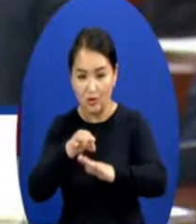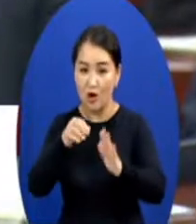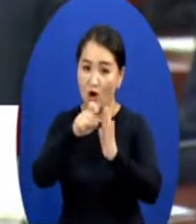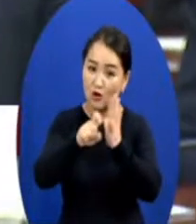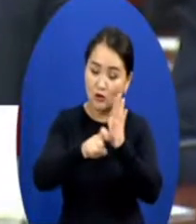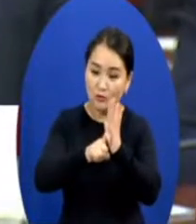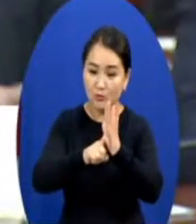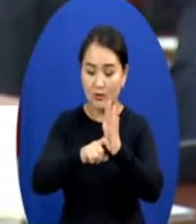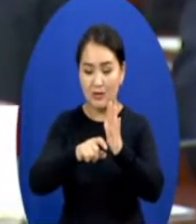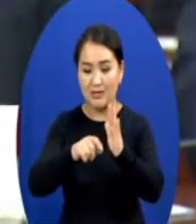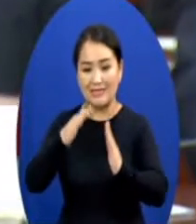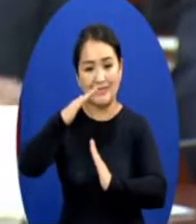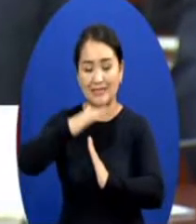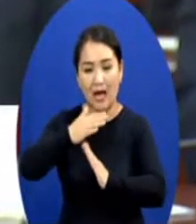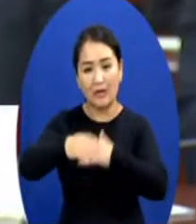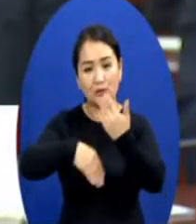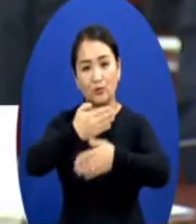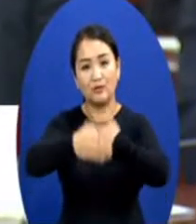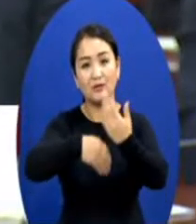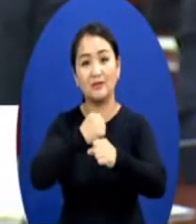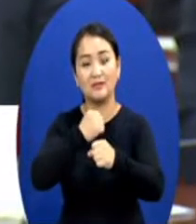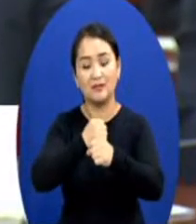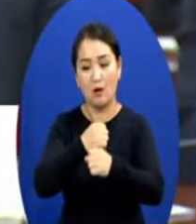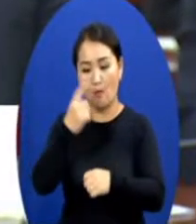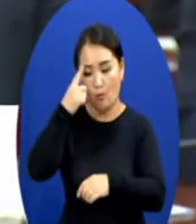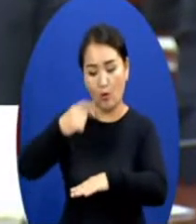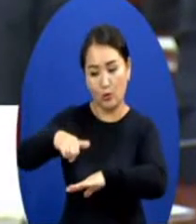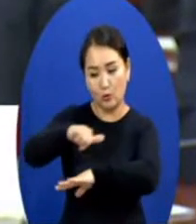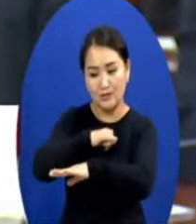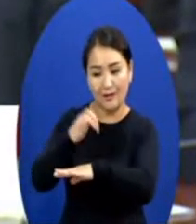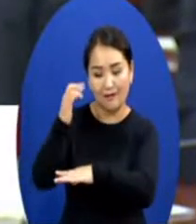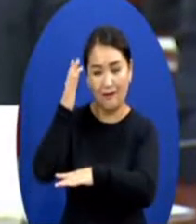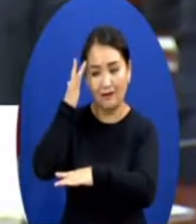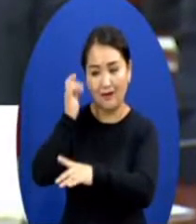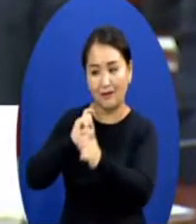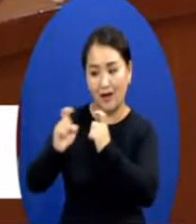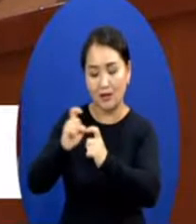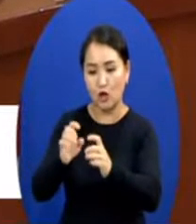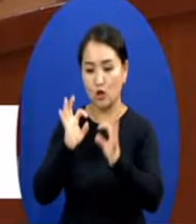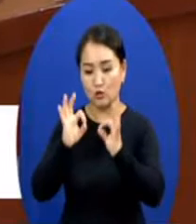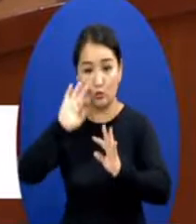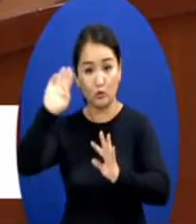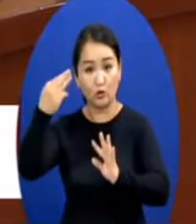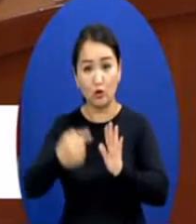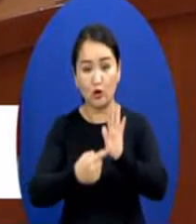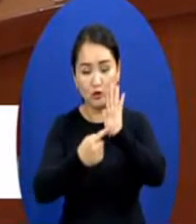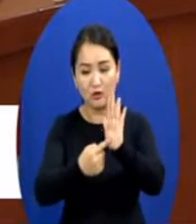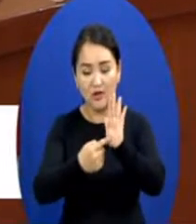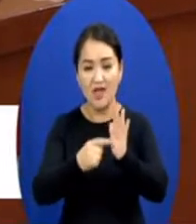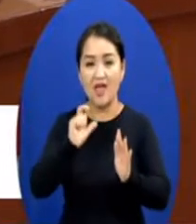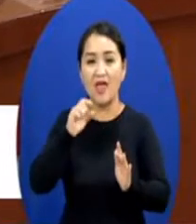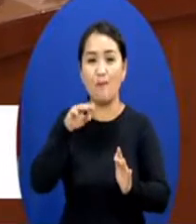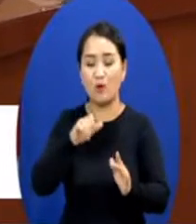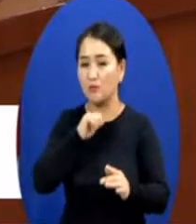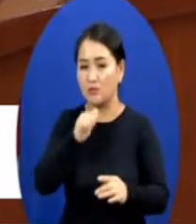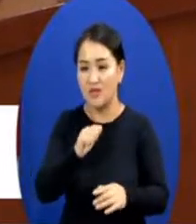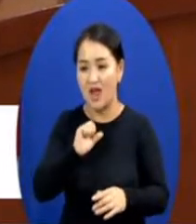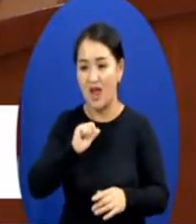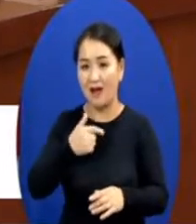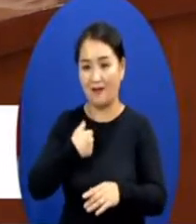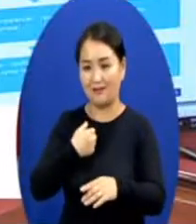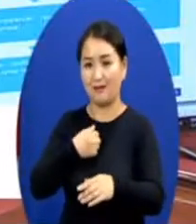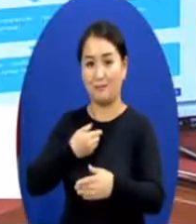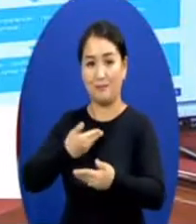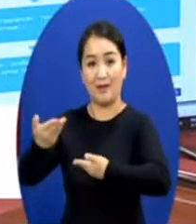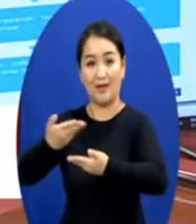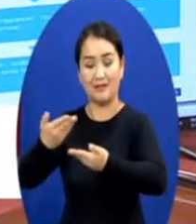саадгүй үргэлжлүүлэх цар тахлын дараах үеийн Монгол улсын гадаад харилцаа хамтын ажиллагааг зөв тодорхойлох тухайлбал импортлогч биш экспортлогч улс болох